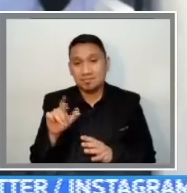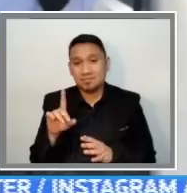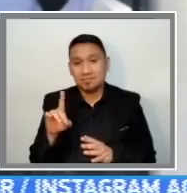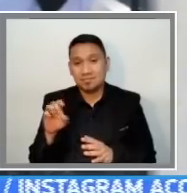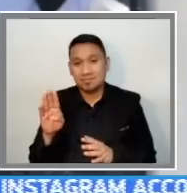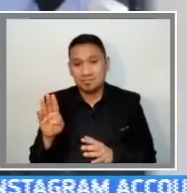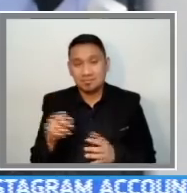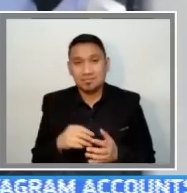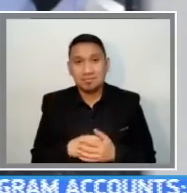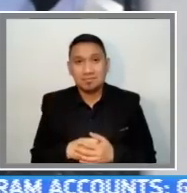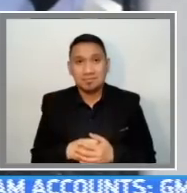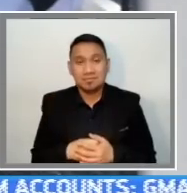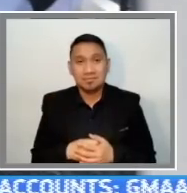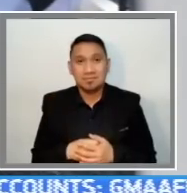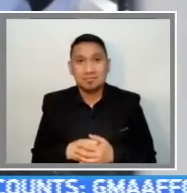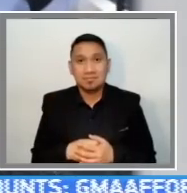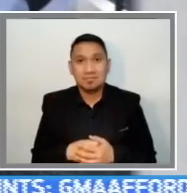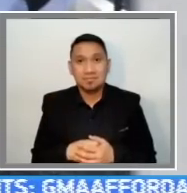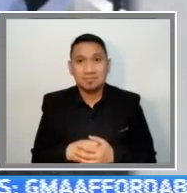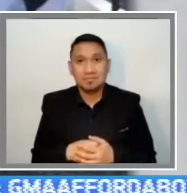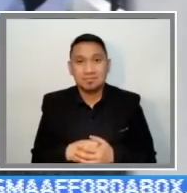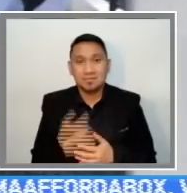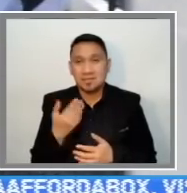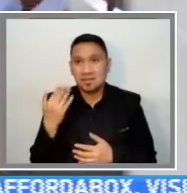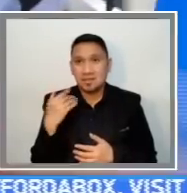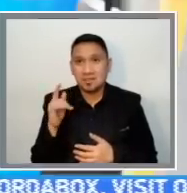Richards at Maine Mendoza noong 2016.